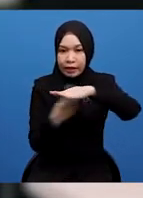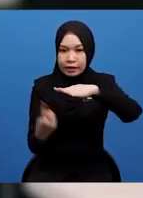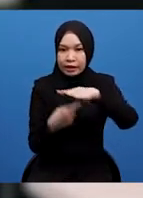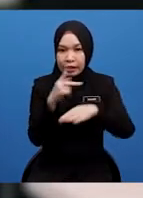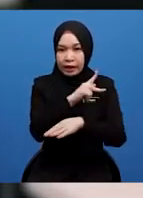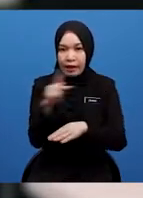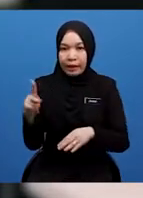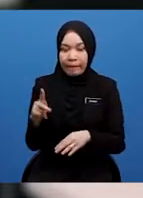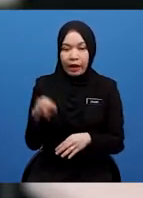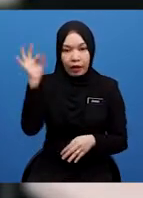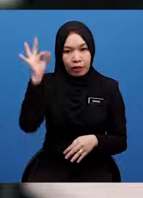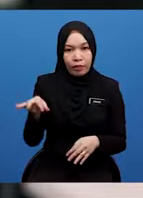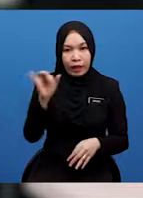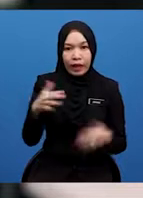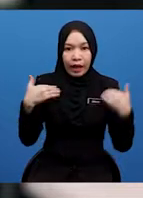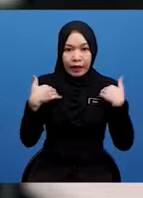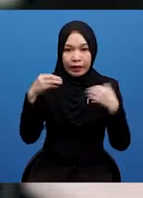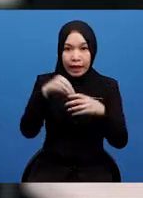di dalam jadual.